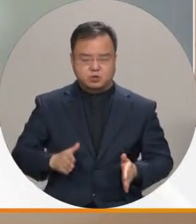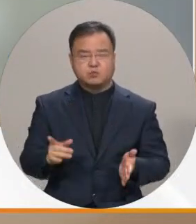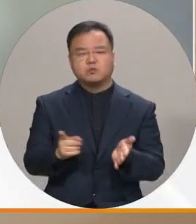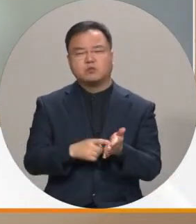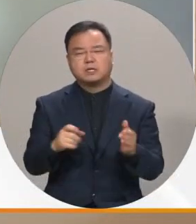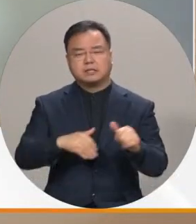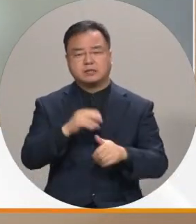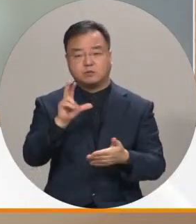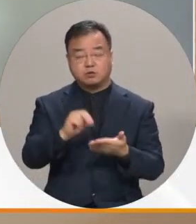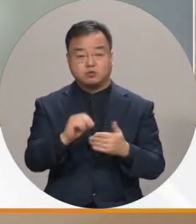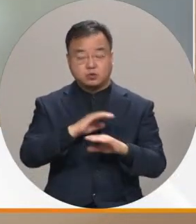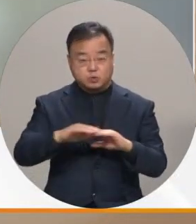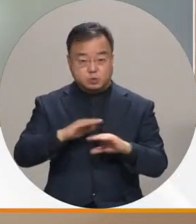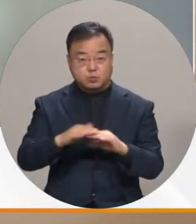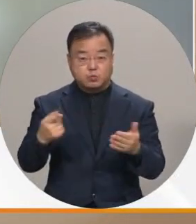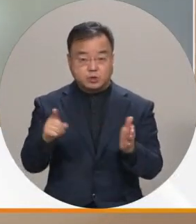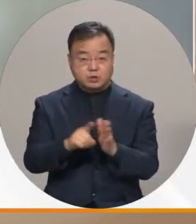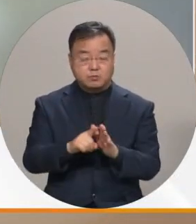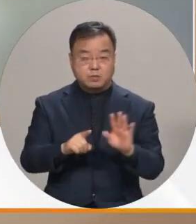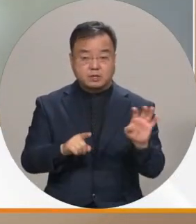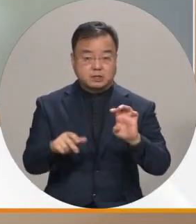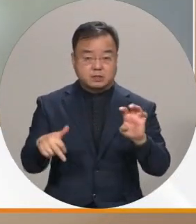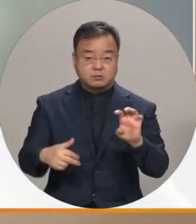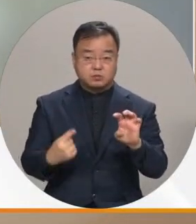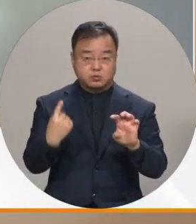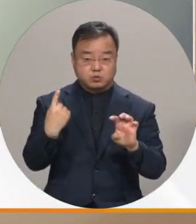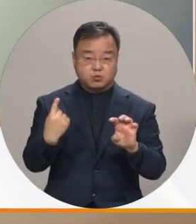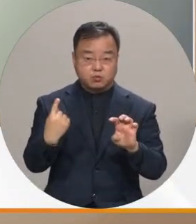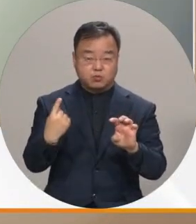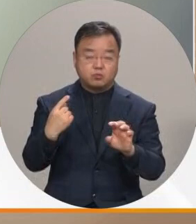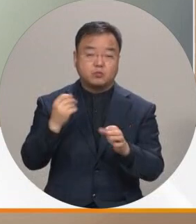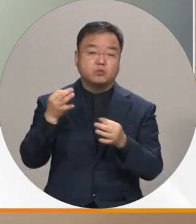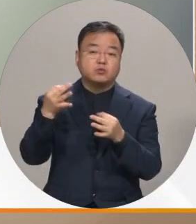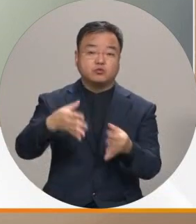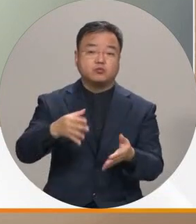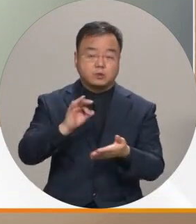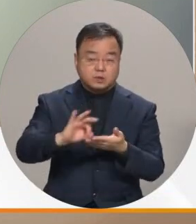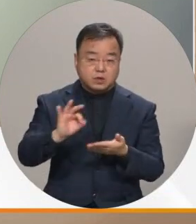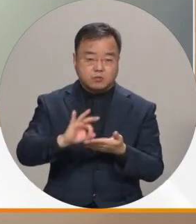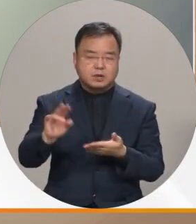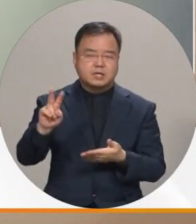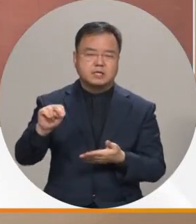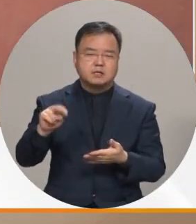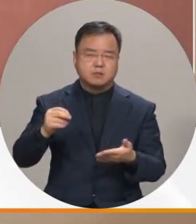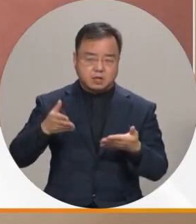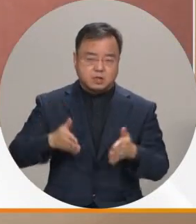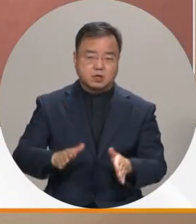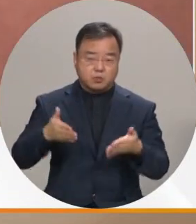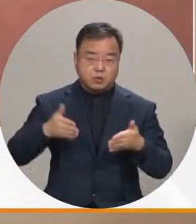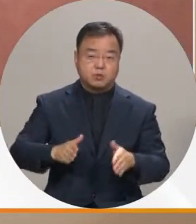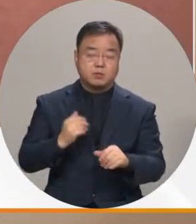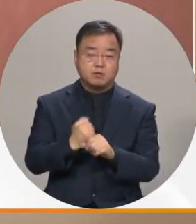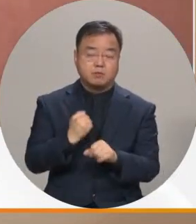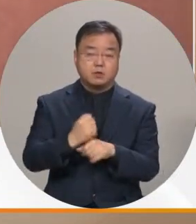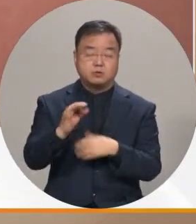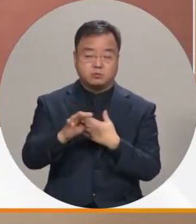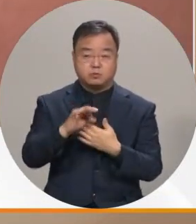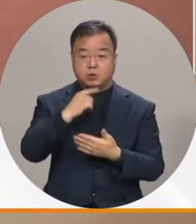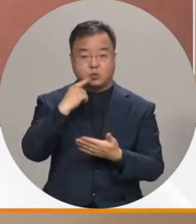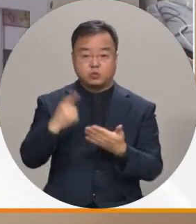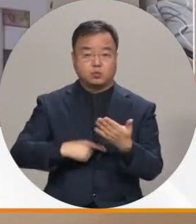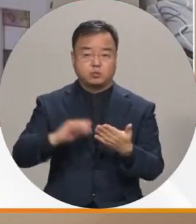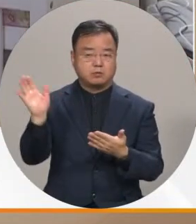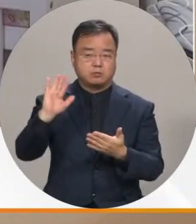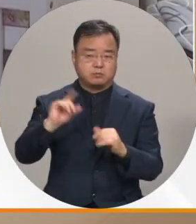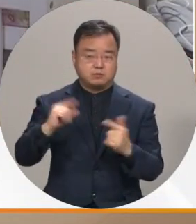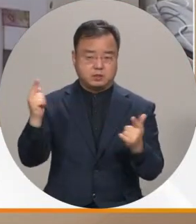40조원을 쓰게 되면 2만 명만 태어나게 해도 상당히 그 타당성이 있고 손해 보지 않는다는 거고